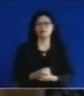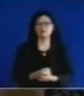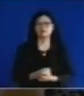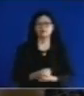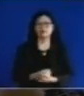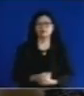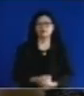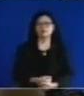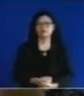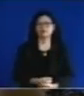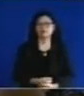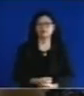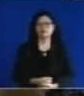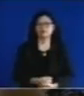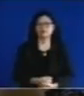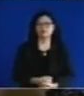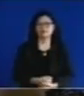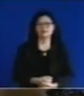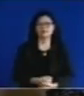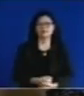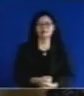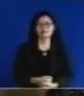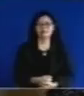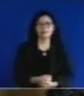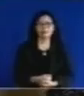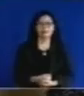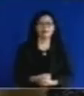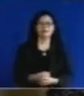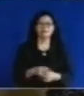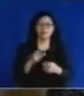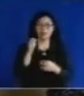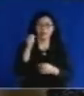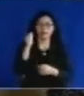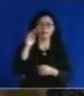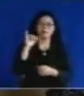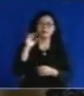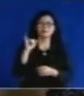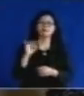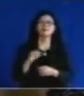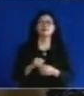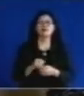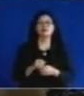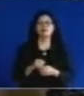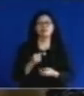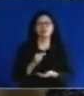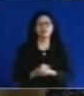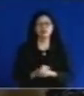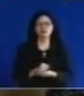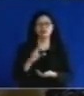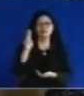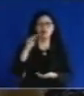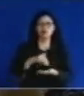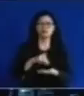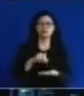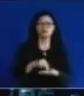Silakan. Terima kasih kami ucapkan. Masalah tarif, kami adalah prorakyat. Brebes adalah 2 juta penduduknya sesuai dengan